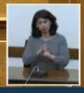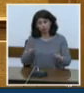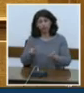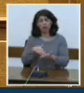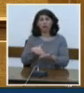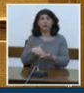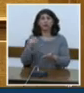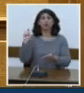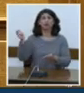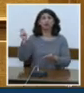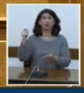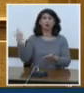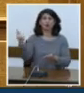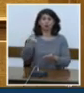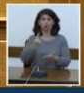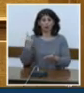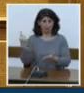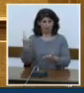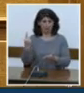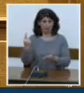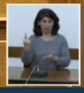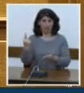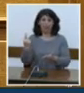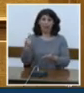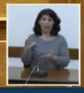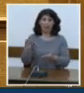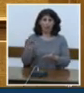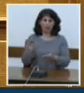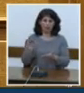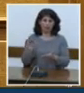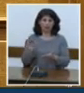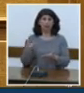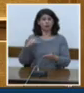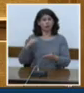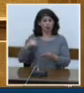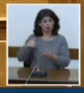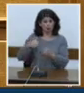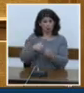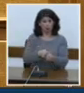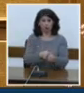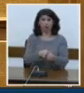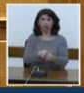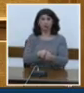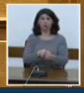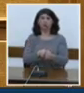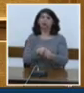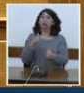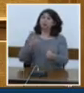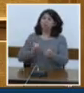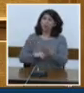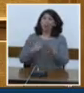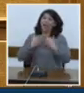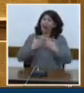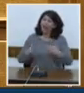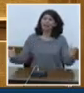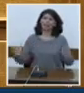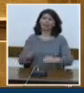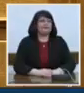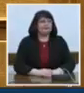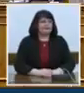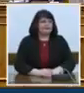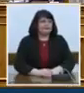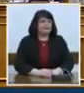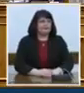πολιτικού κλίματος, για να ακολουθήσει και η κάθαρση της καθημερινότητας. Θα τοποθετηθούμε επιτέλους όλοι ανοιχτά. Και